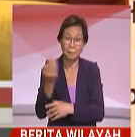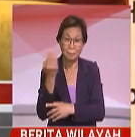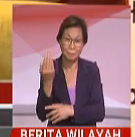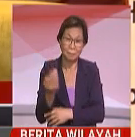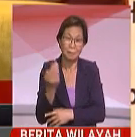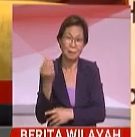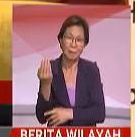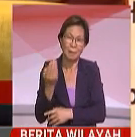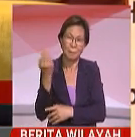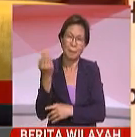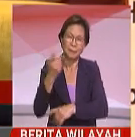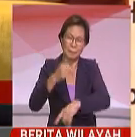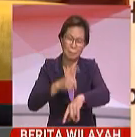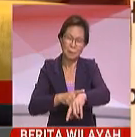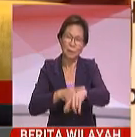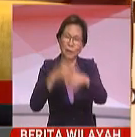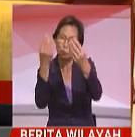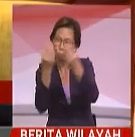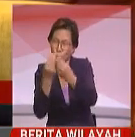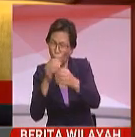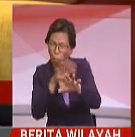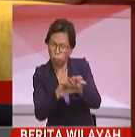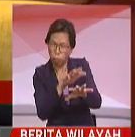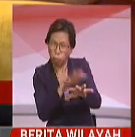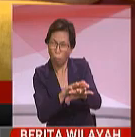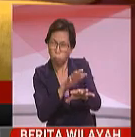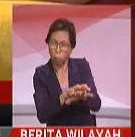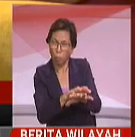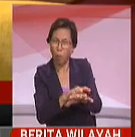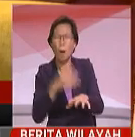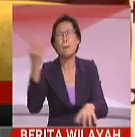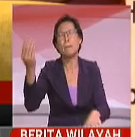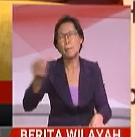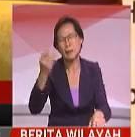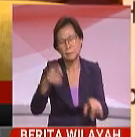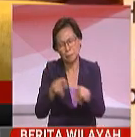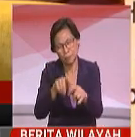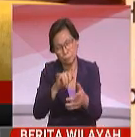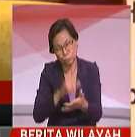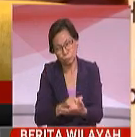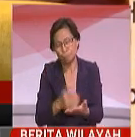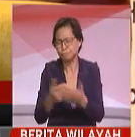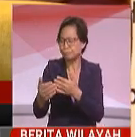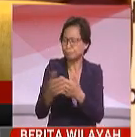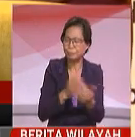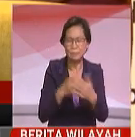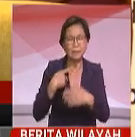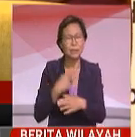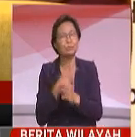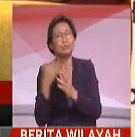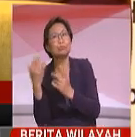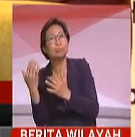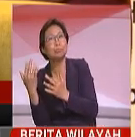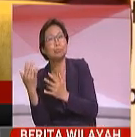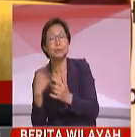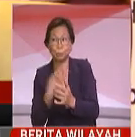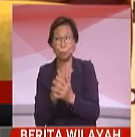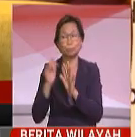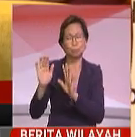akan masa dengan jumlah yang ramai untuk nak settle. Biasanya macam tu. Walau macam mana pun kita tunggulah. Kita